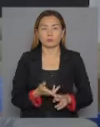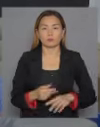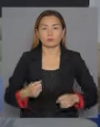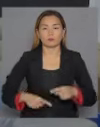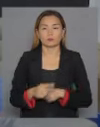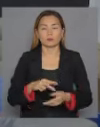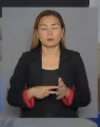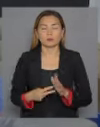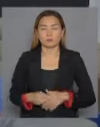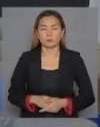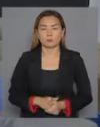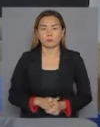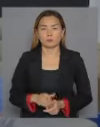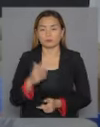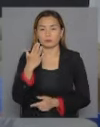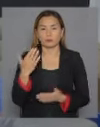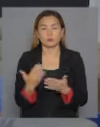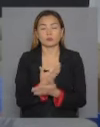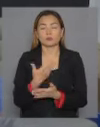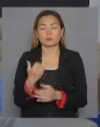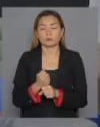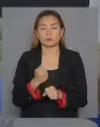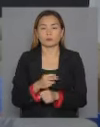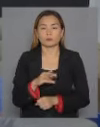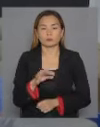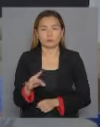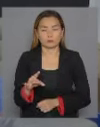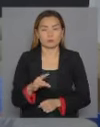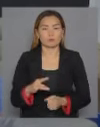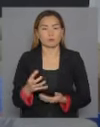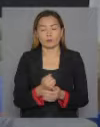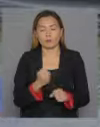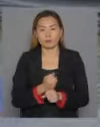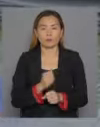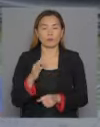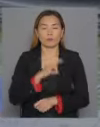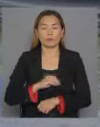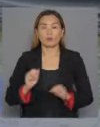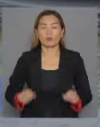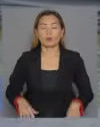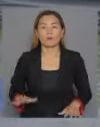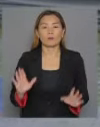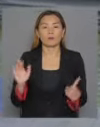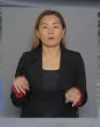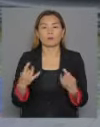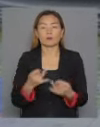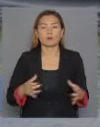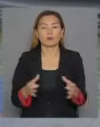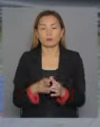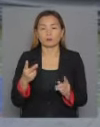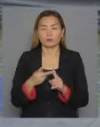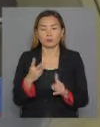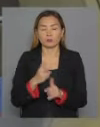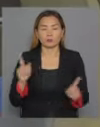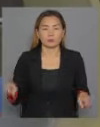осы жобамыз айнөктерді қайта сол мусорды қоқысты қайта өңдеуге. Экологиясы есеңгіреген өңірдің екінші